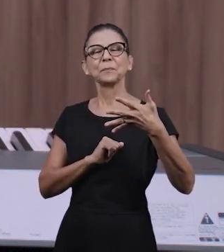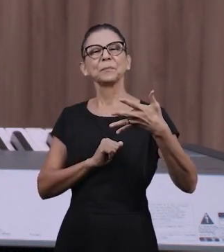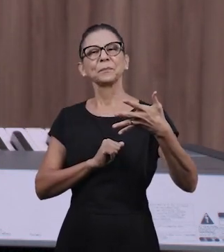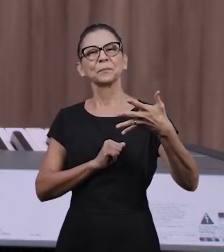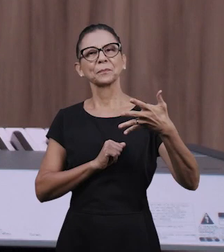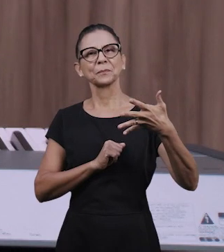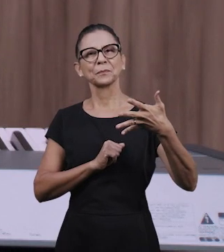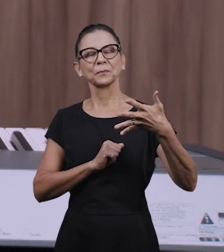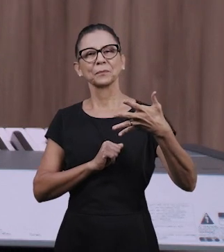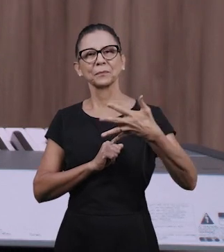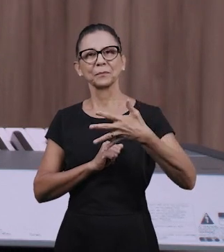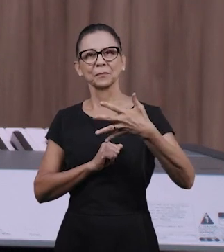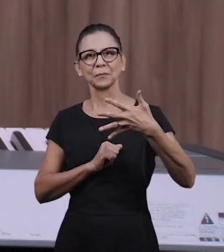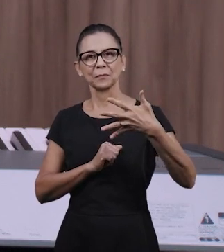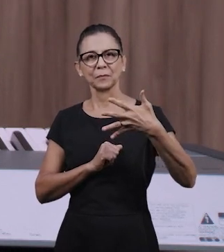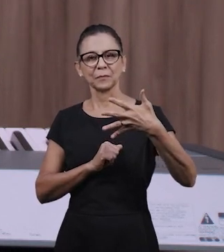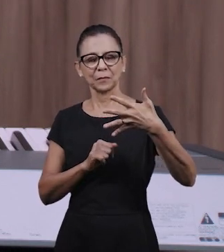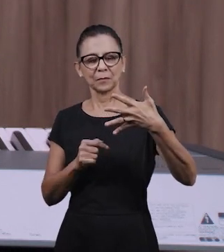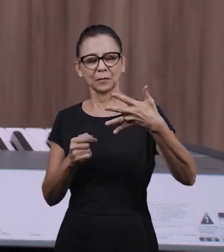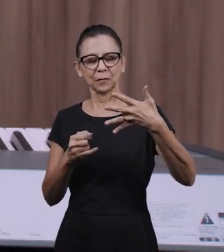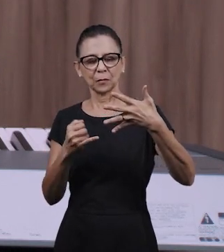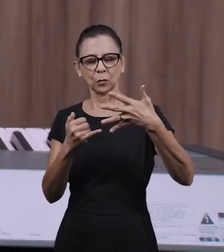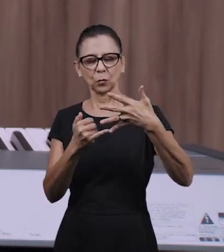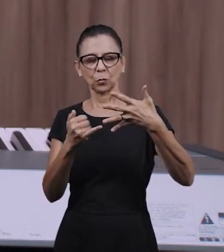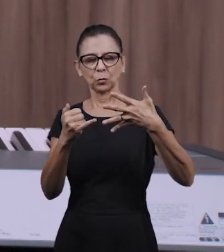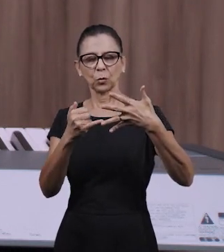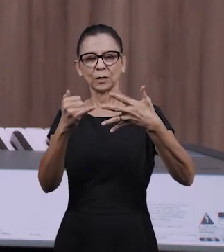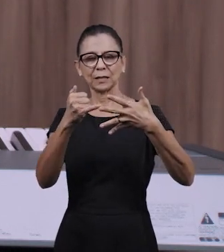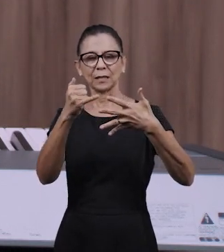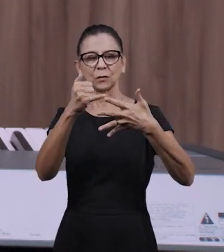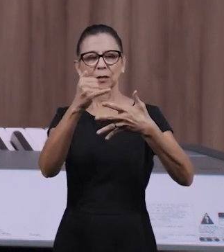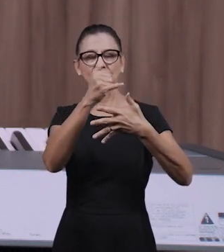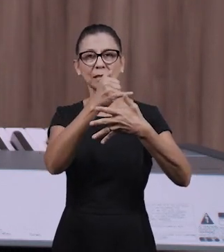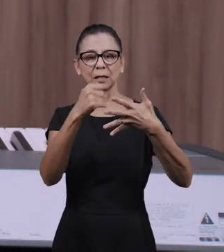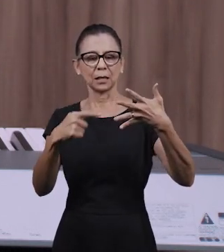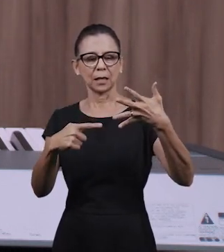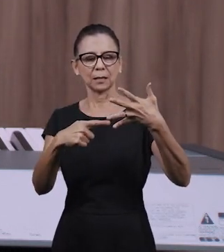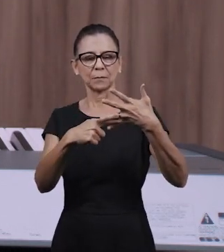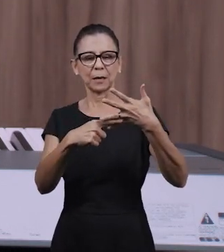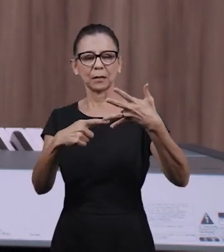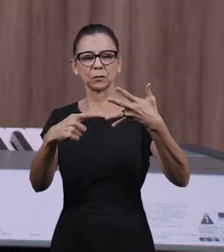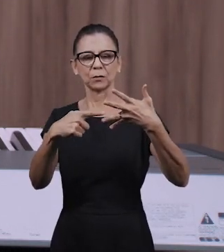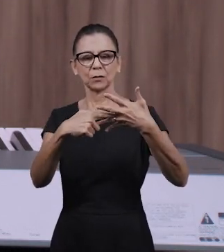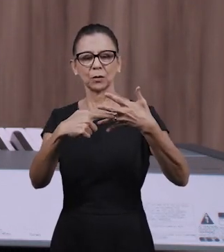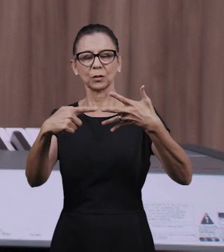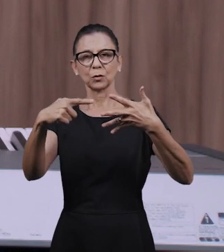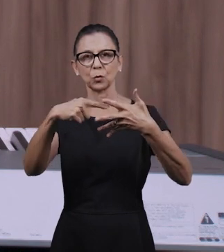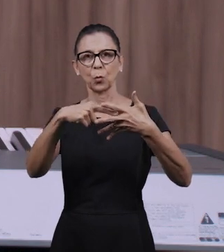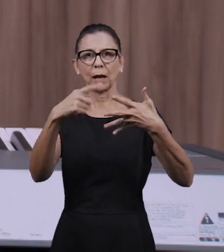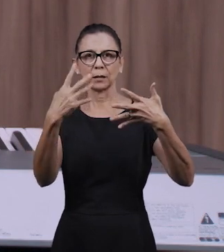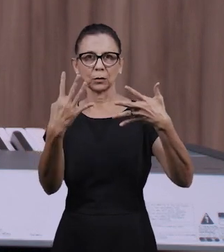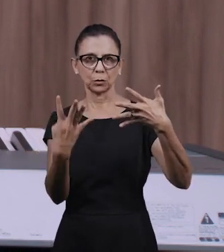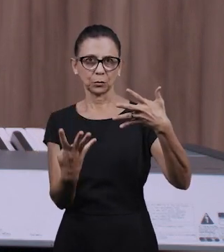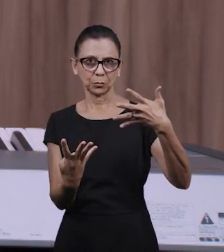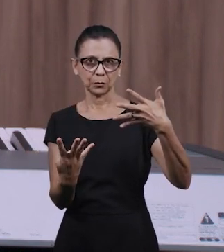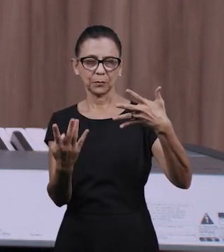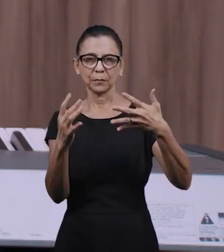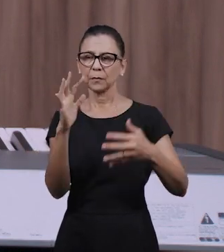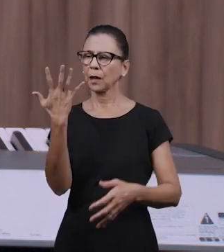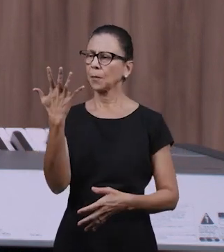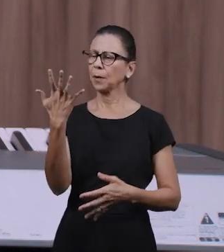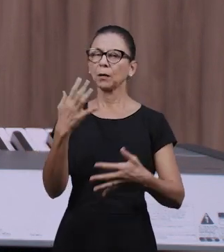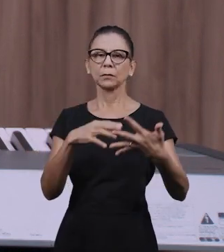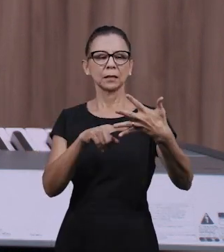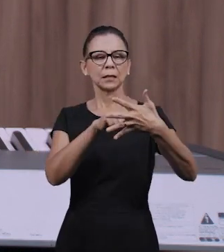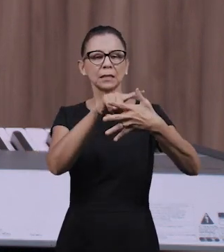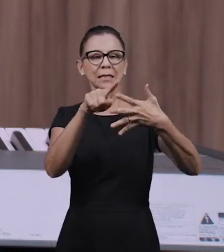dans le prochain diapo, elle a 5 lignes et 4 espaces. Ainsi comme notre main. Nous avons 5 doigts,